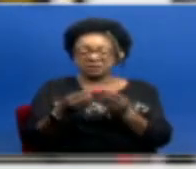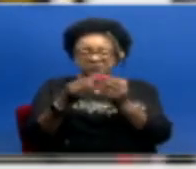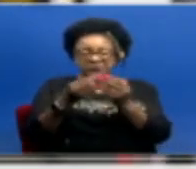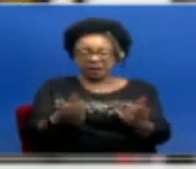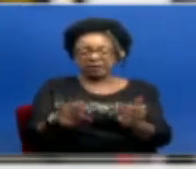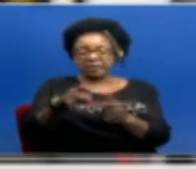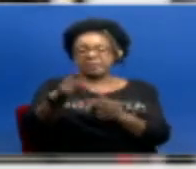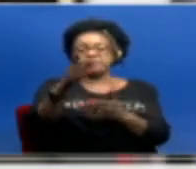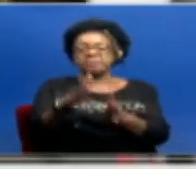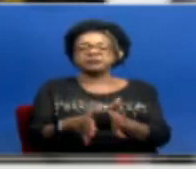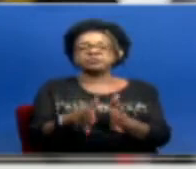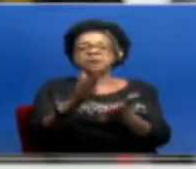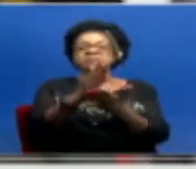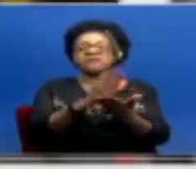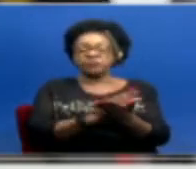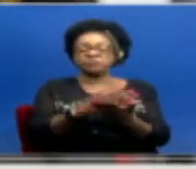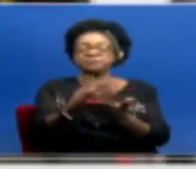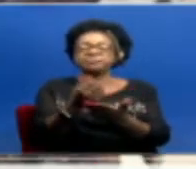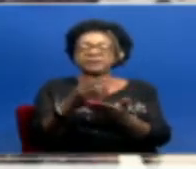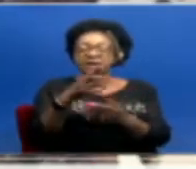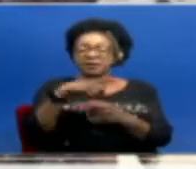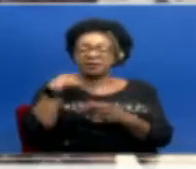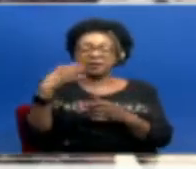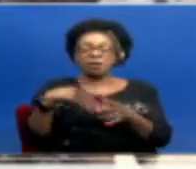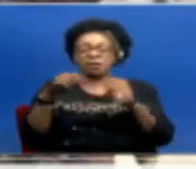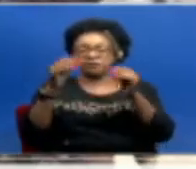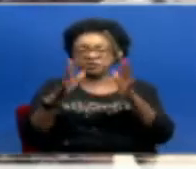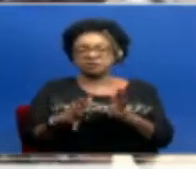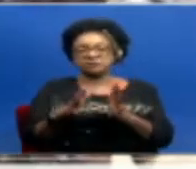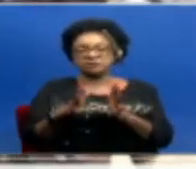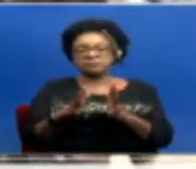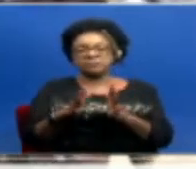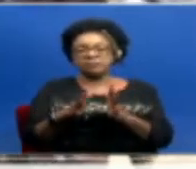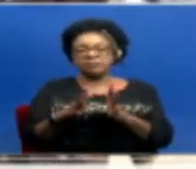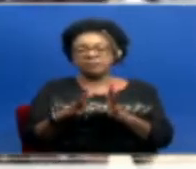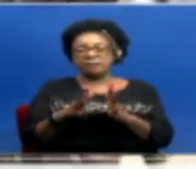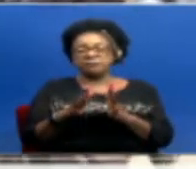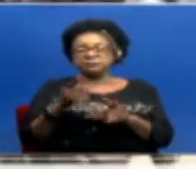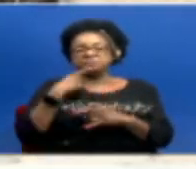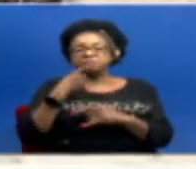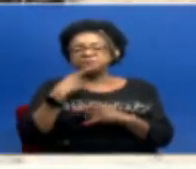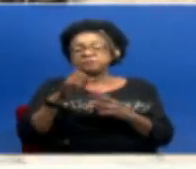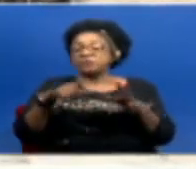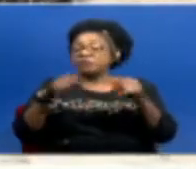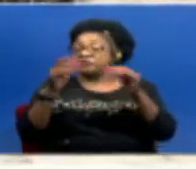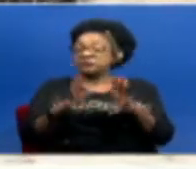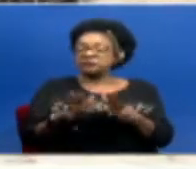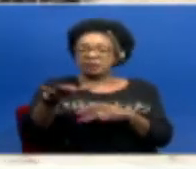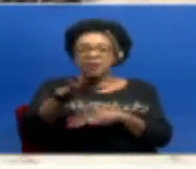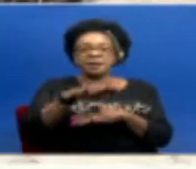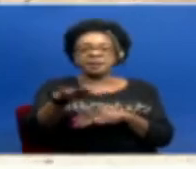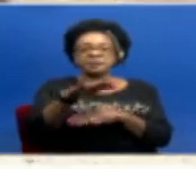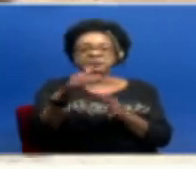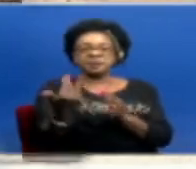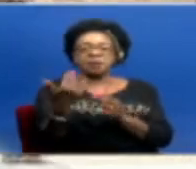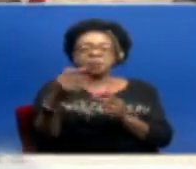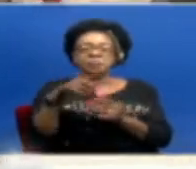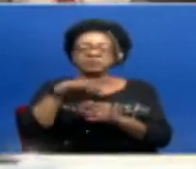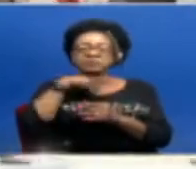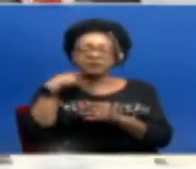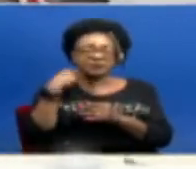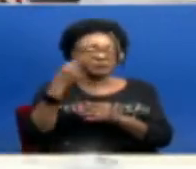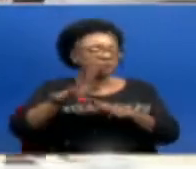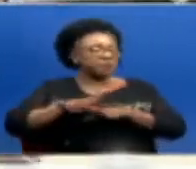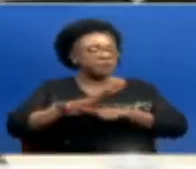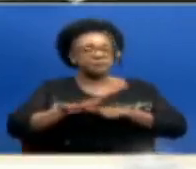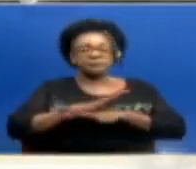person before they strike our officers. Kindiki anasema kuwa maafisa katika eneo hilo wamevamiwa na kuuawa vya kutosha